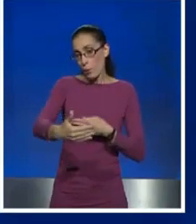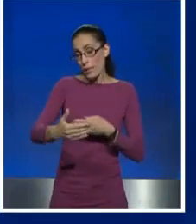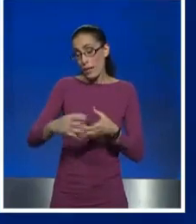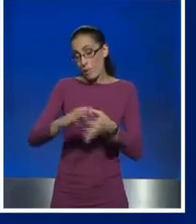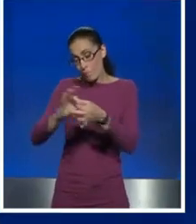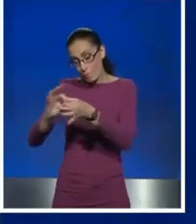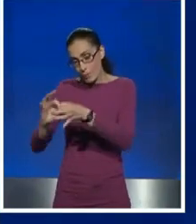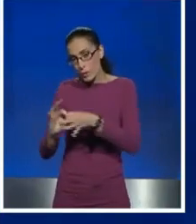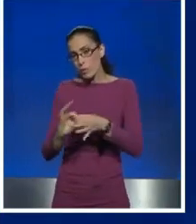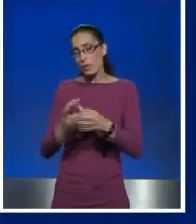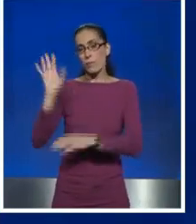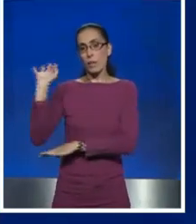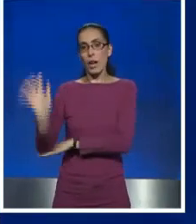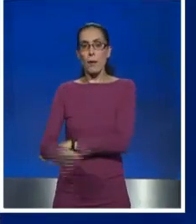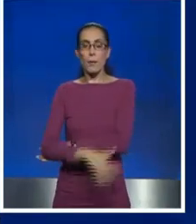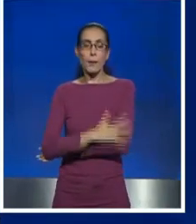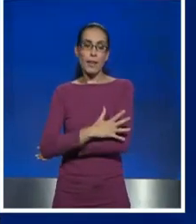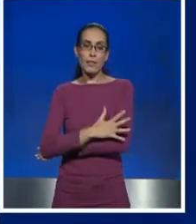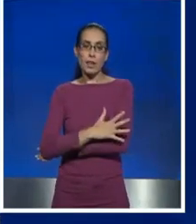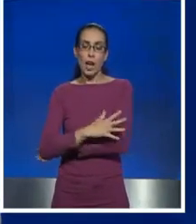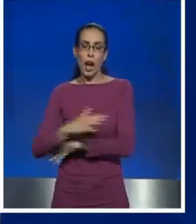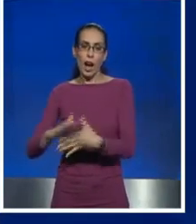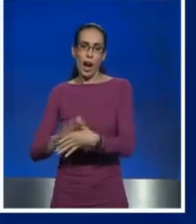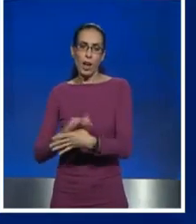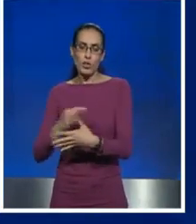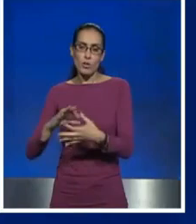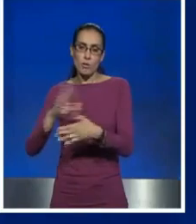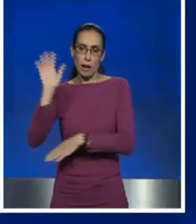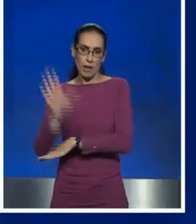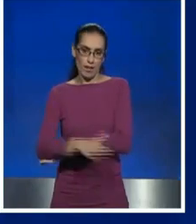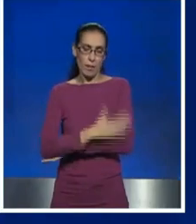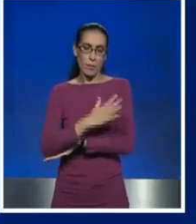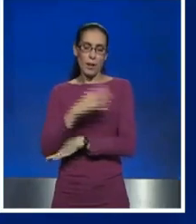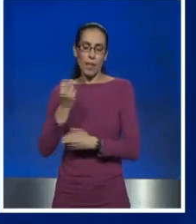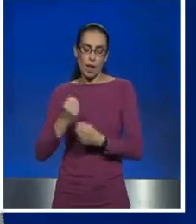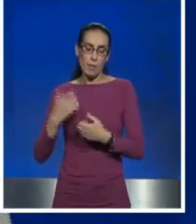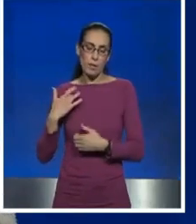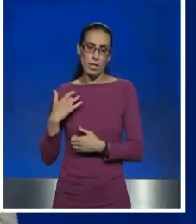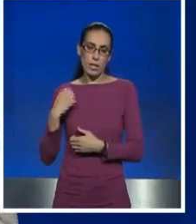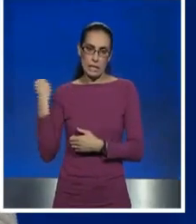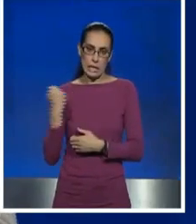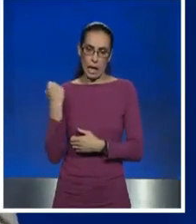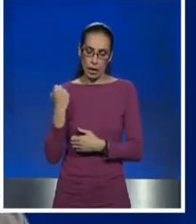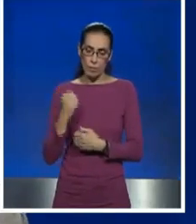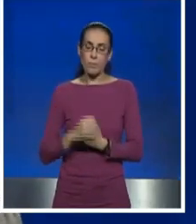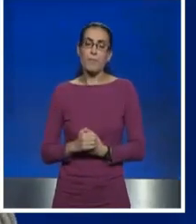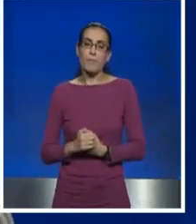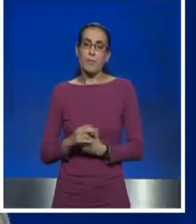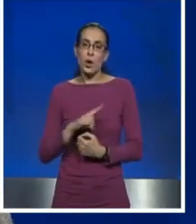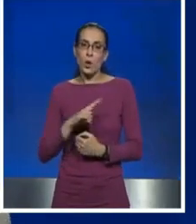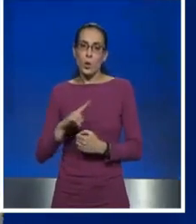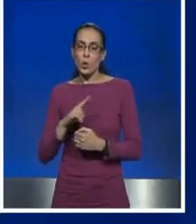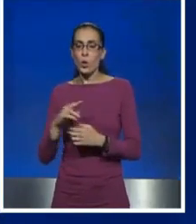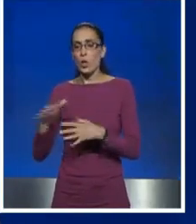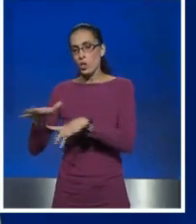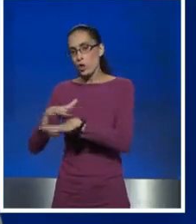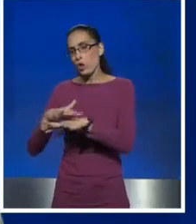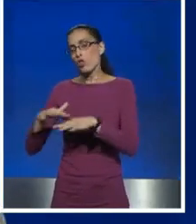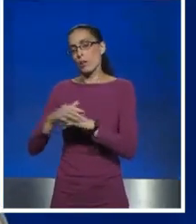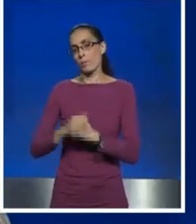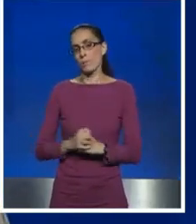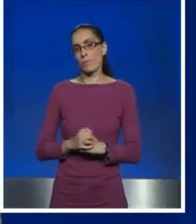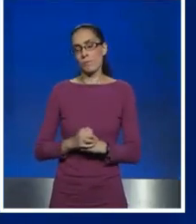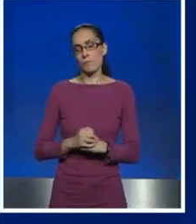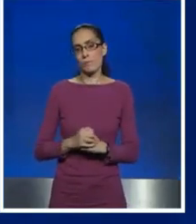mal-ambjent li huwa wara kollox saħħitna u l-aspett soċjali. Imma apparti l-active